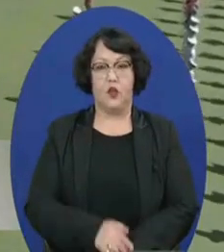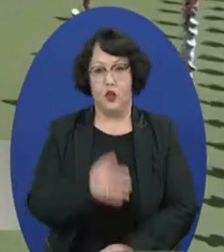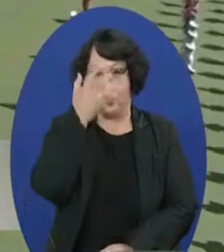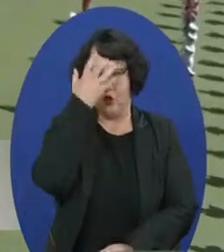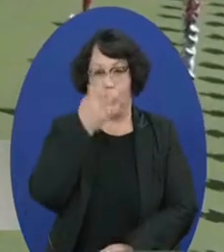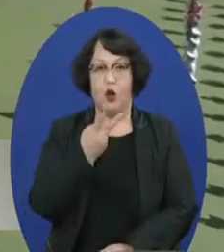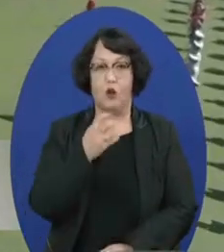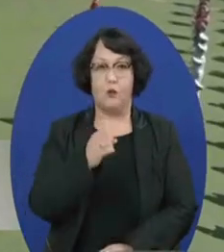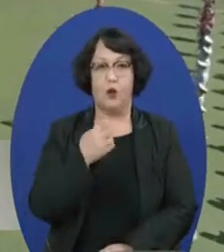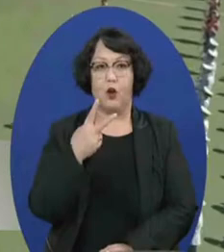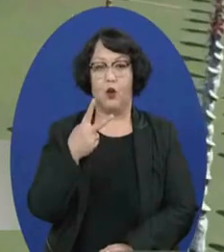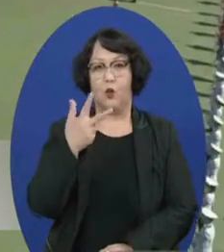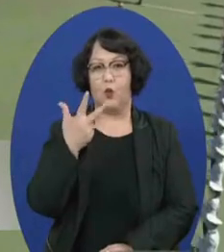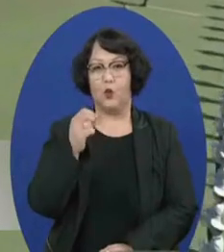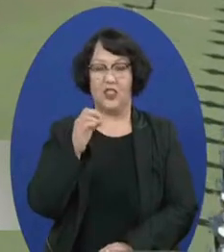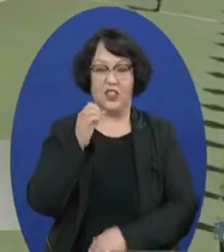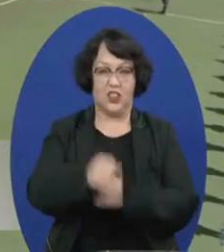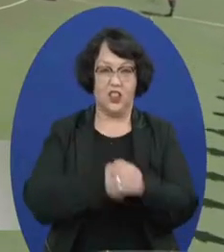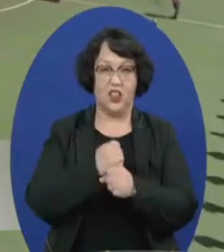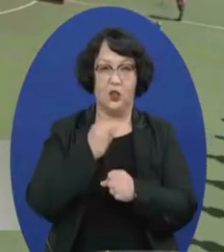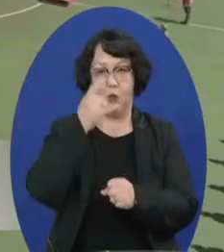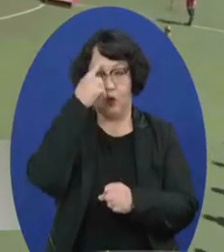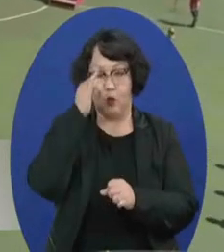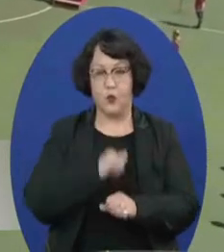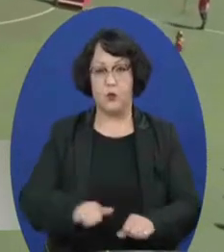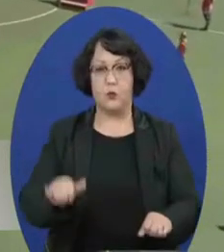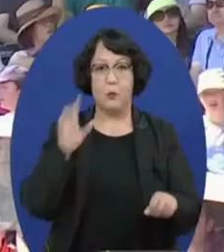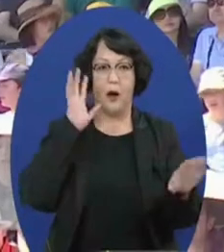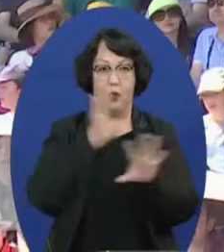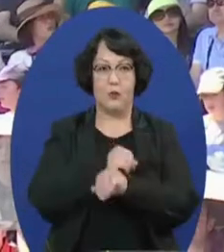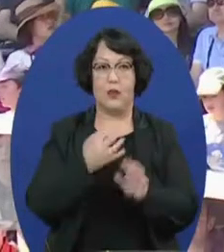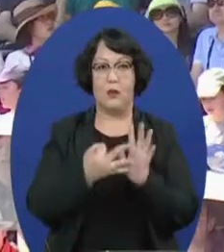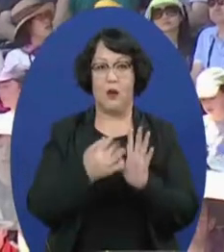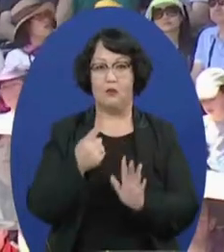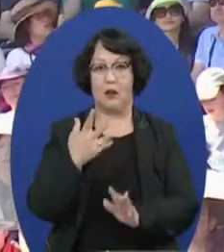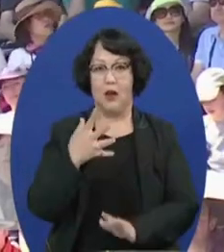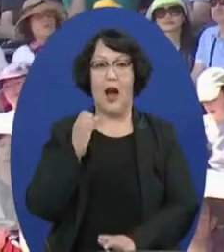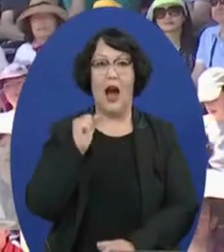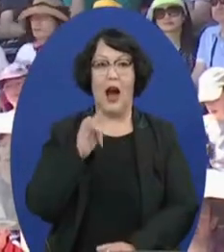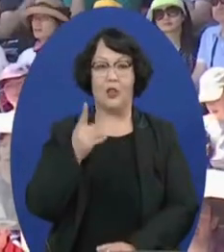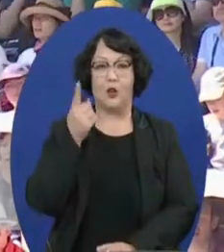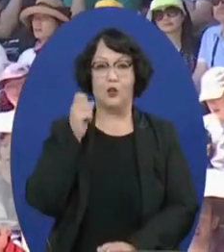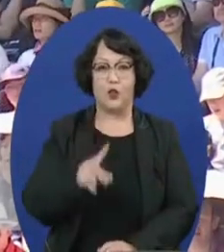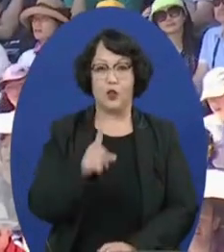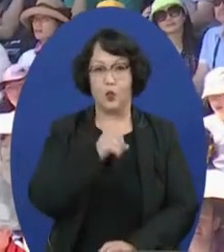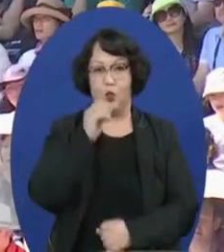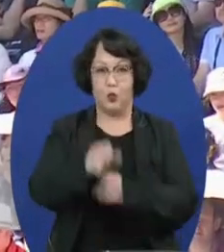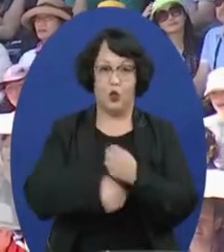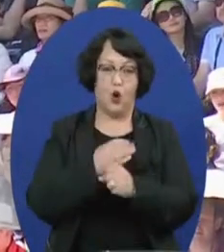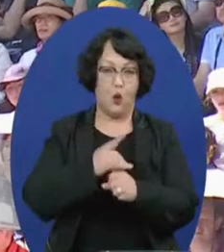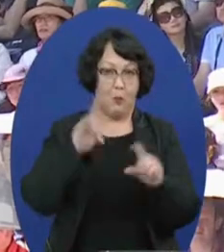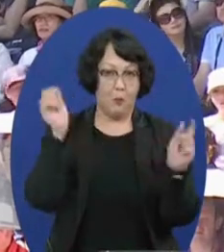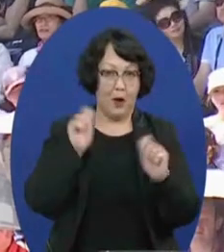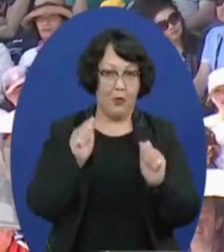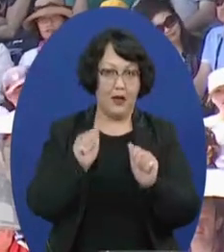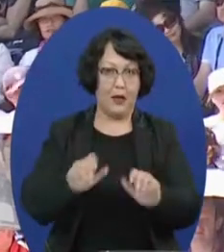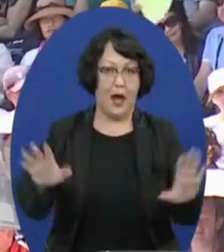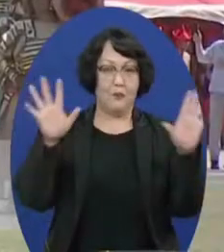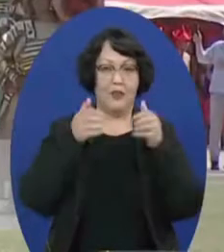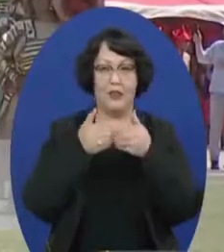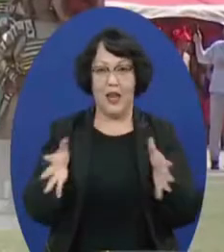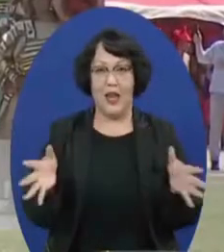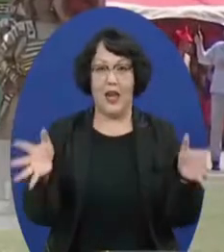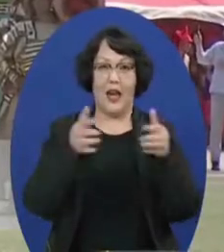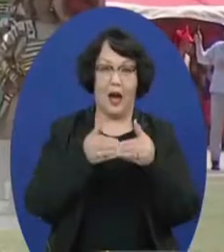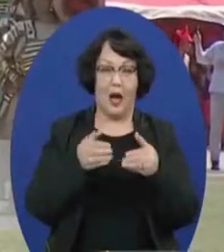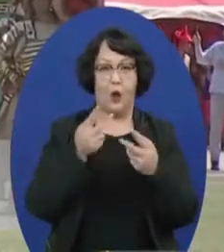Тулгар төрийн 2230 жил, Их Монгол Улс байгуулагдсан 815 жил, Ардын Хувьсгалын 100 жилийн үндэснийх баяр наадмын нээлт